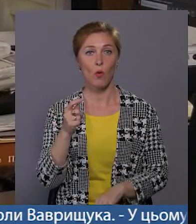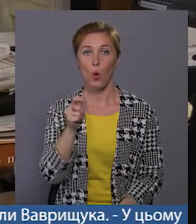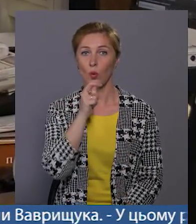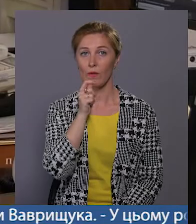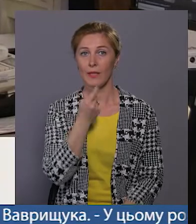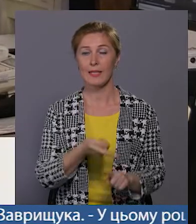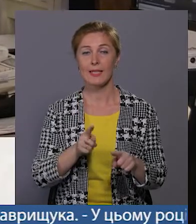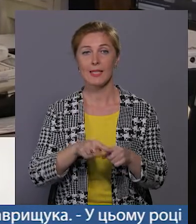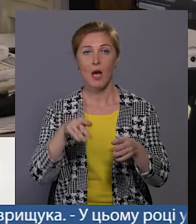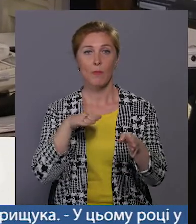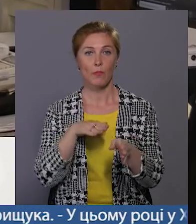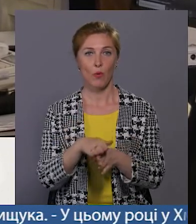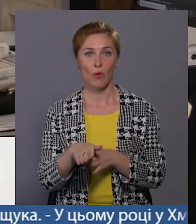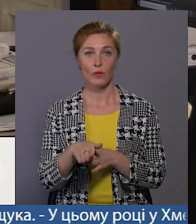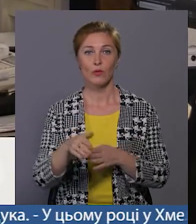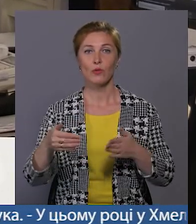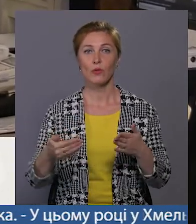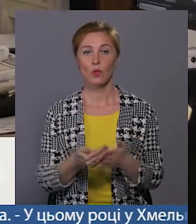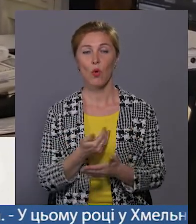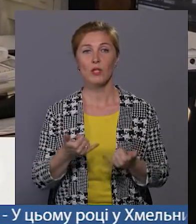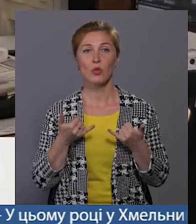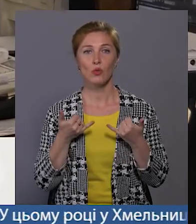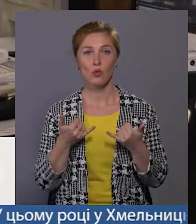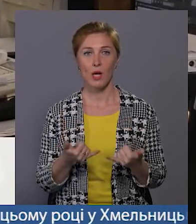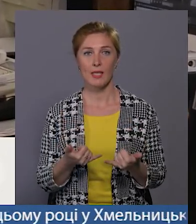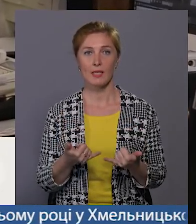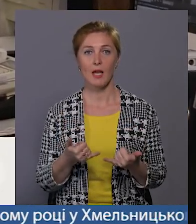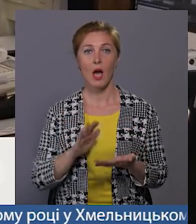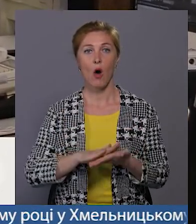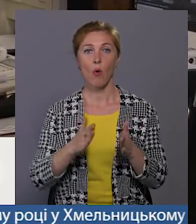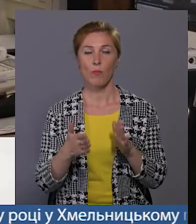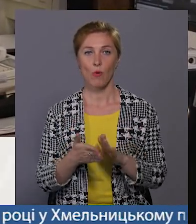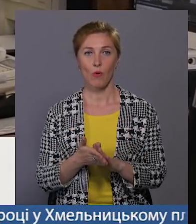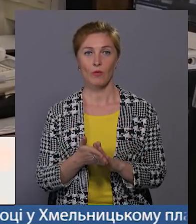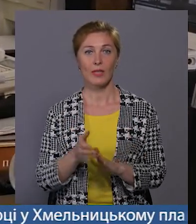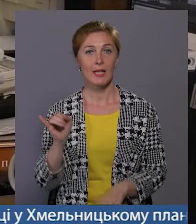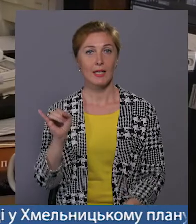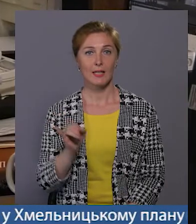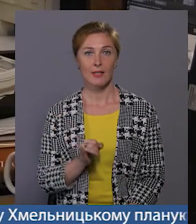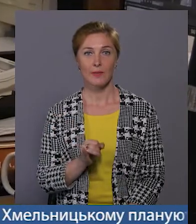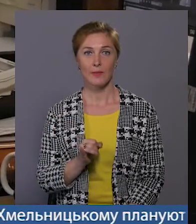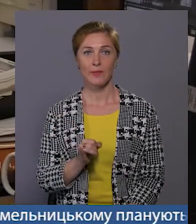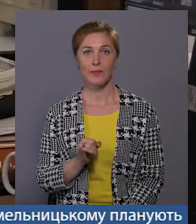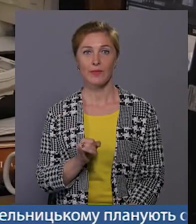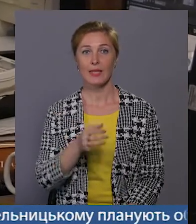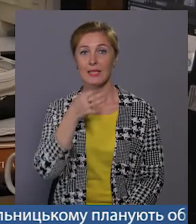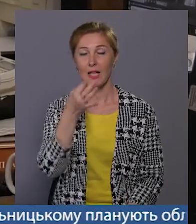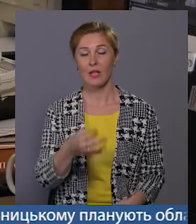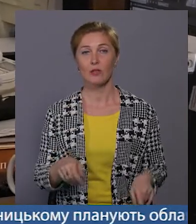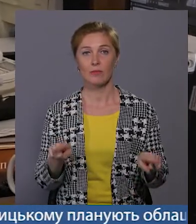Це повністю нові сучасні умови і, скажімо